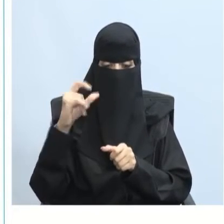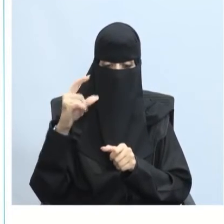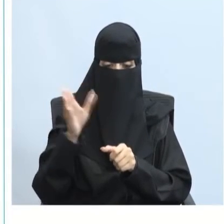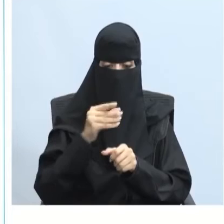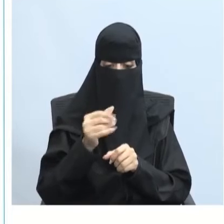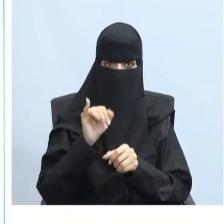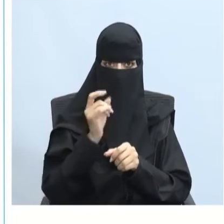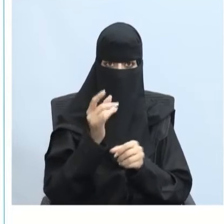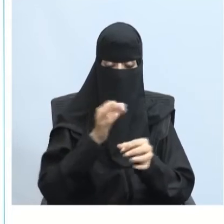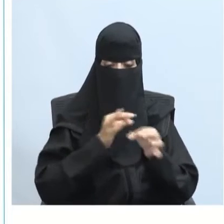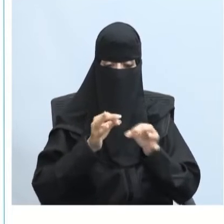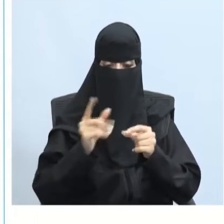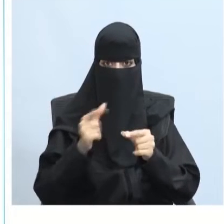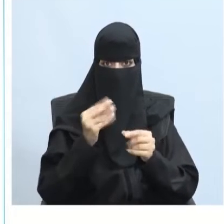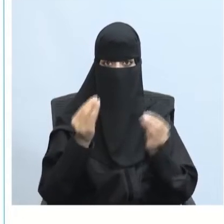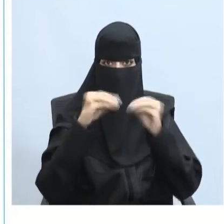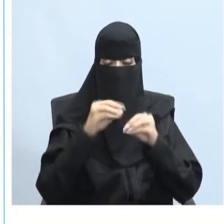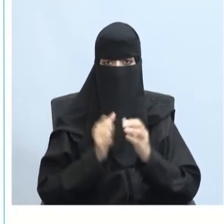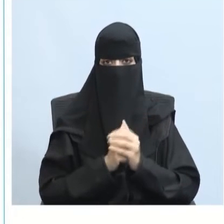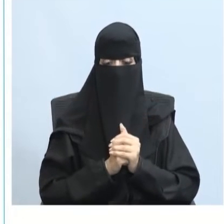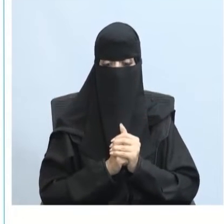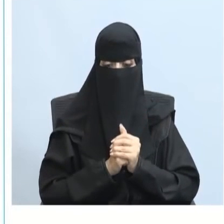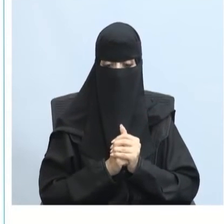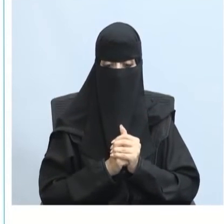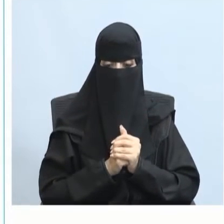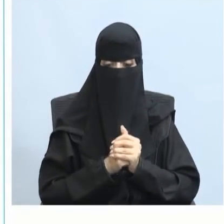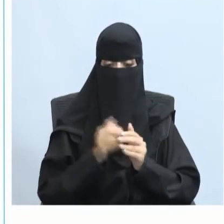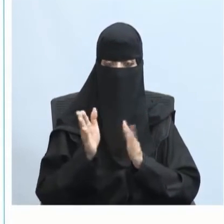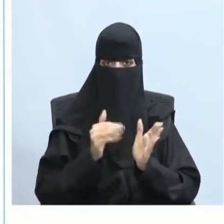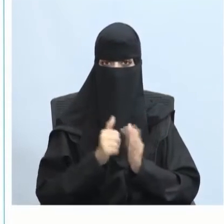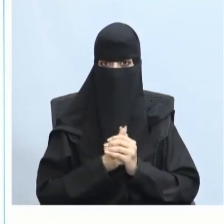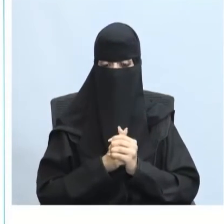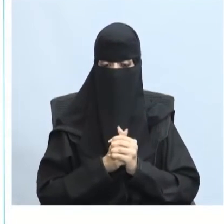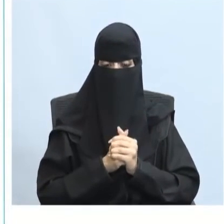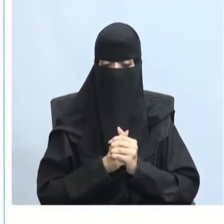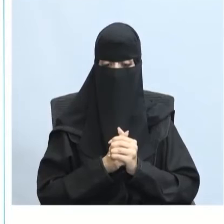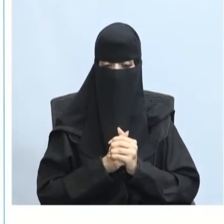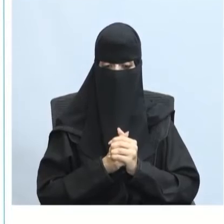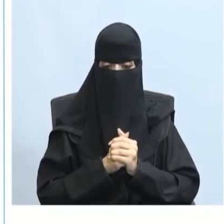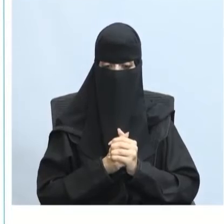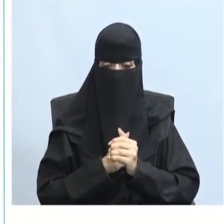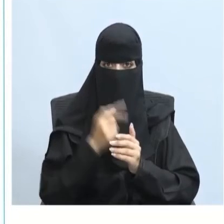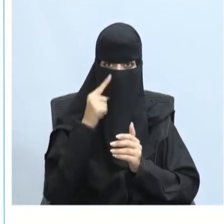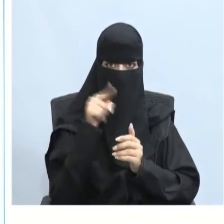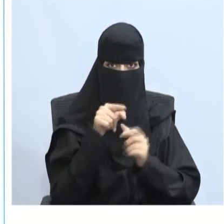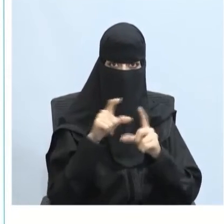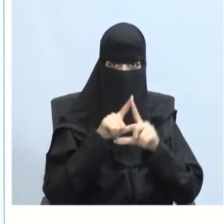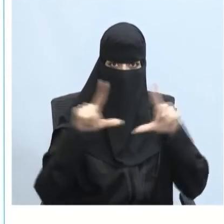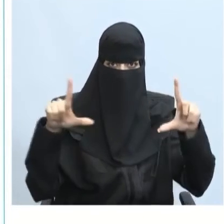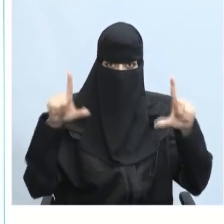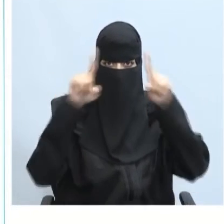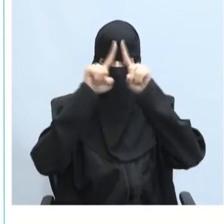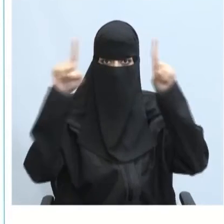تمت اضافه دور غير محدد في القائمه للموظف محمد هذه